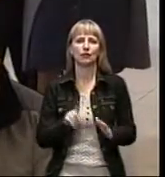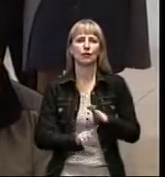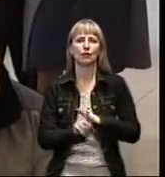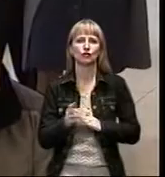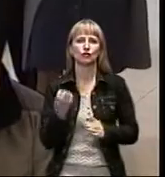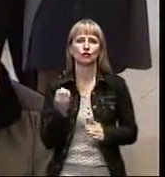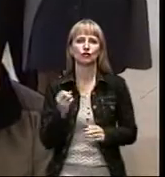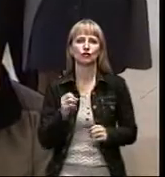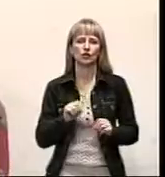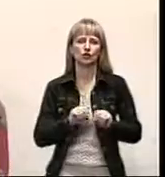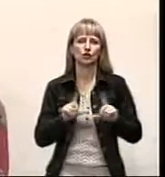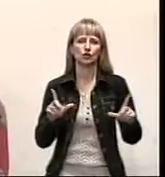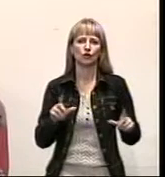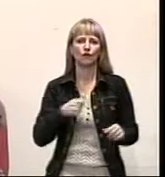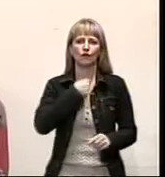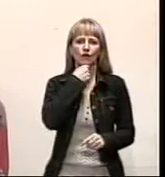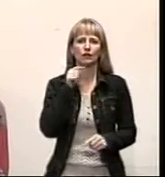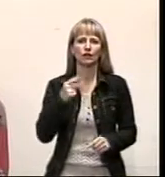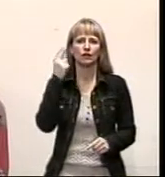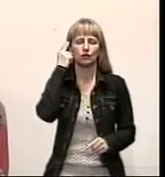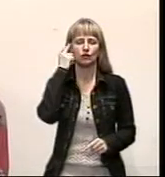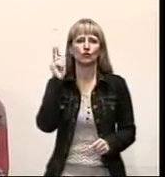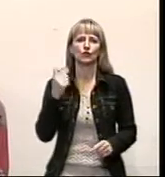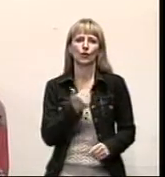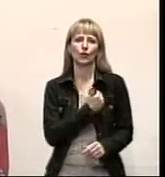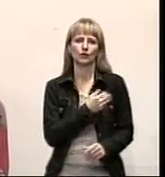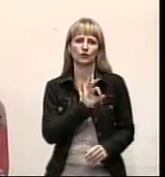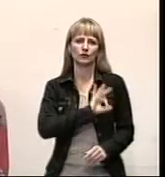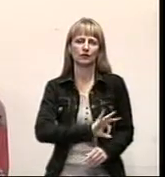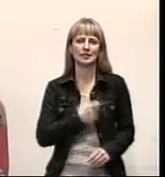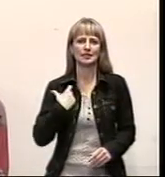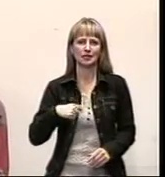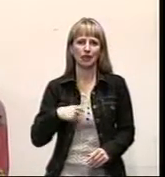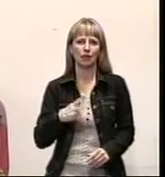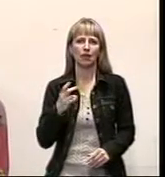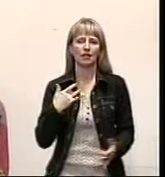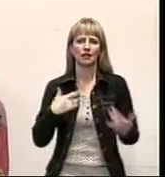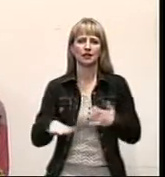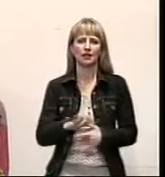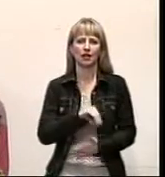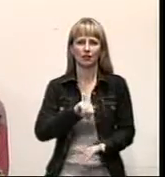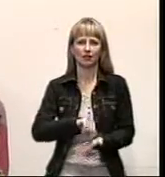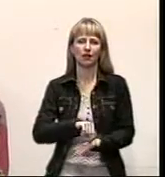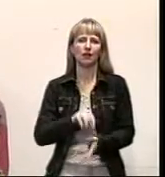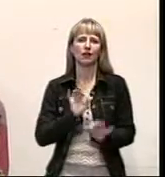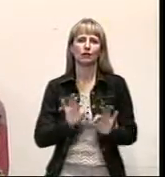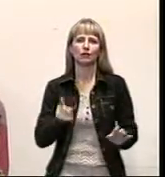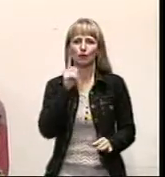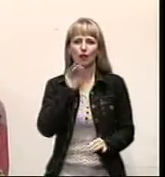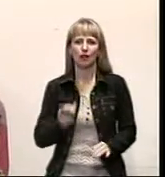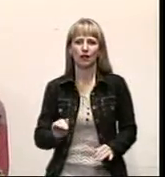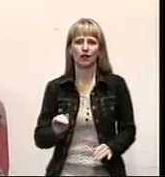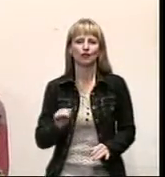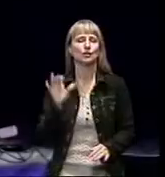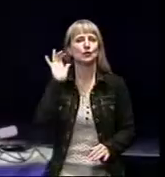почала ще зі шкільного віку, вже тоді розуміючи, що хоче реалізувати себе саме на сцені. Розповідає, маленькою